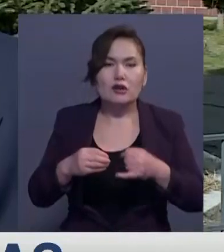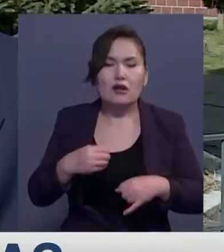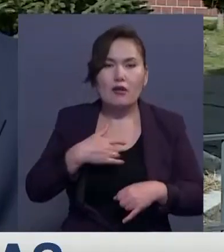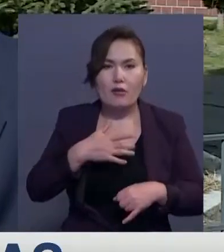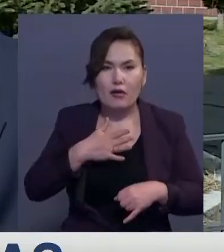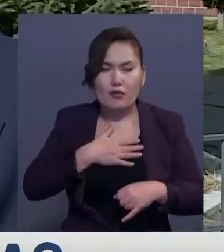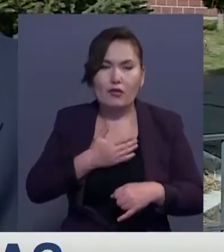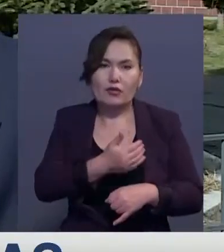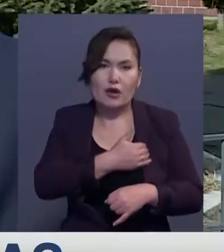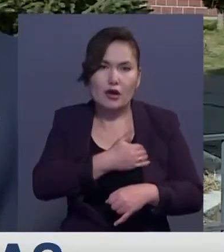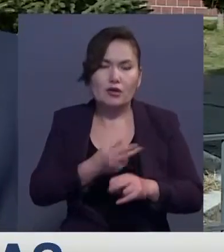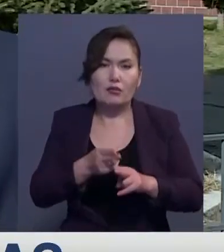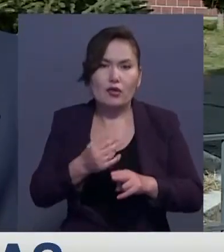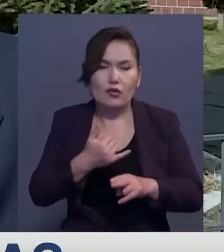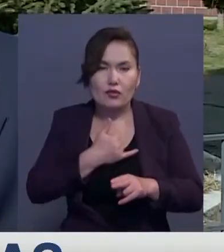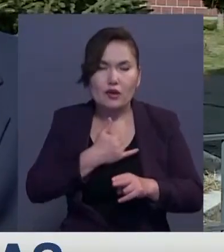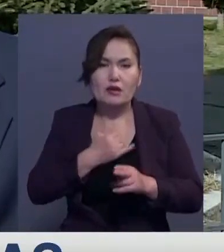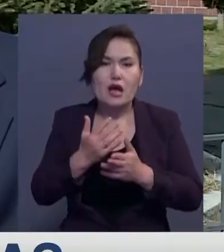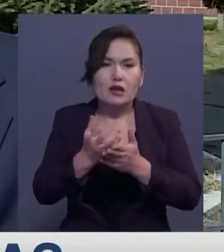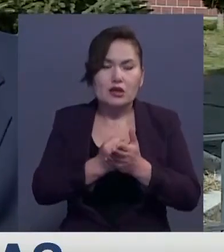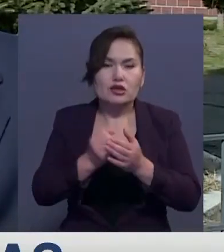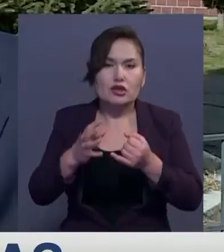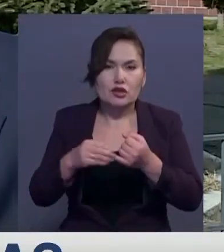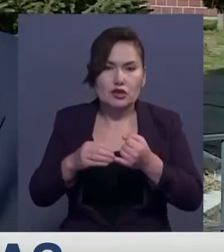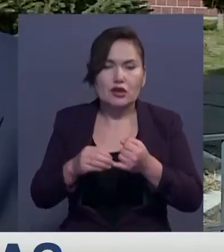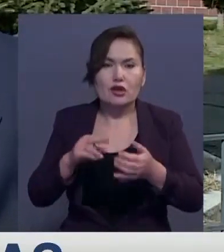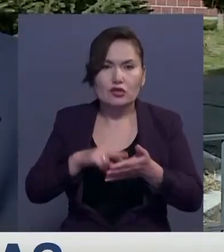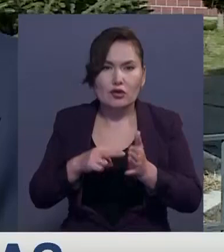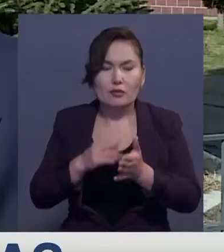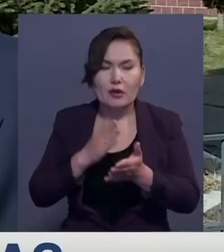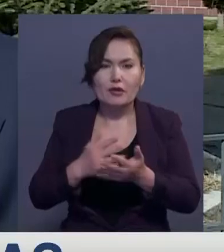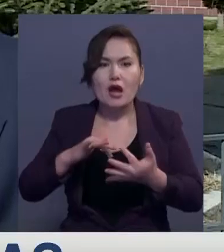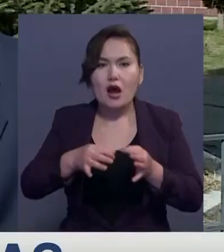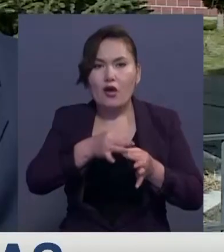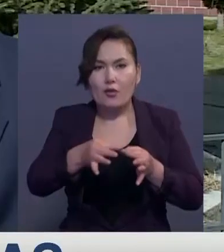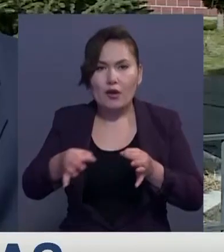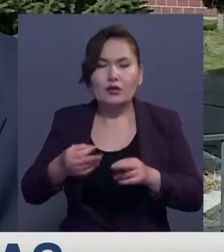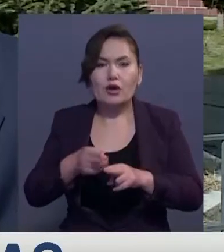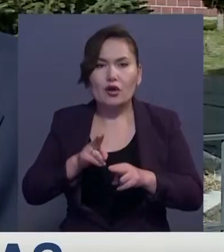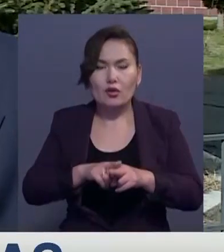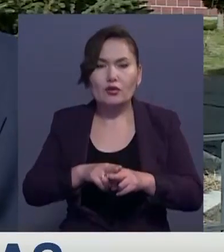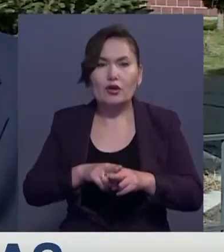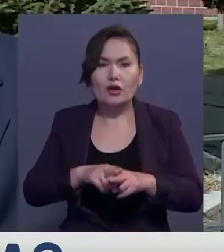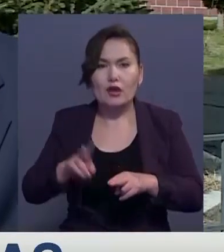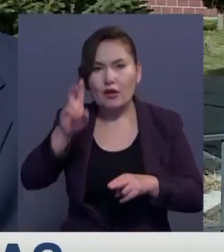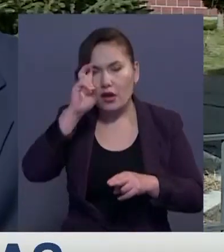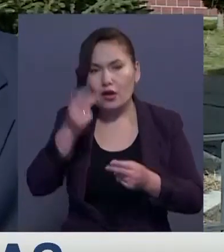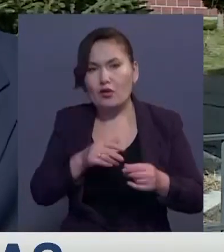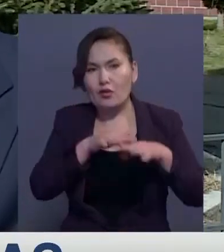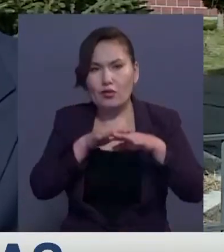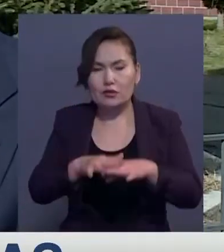жасап, резерв алып қойдық. Енді жаңағы елді мекен шекарасын өзгерту үшін үкімет жақтан қаржы бөлінген